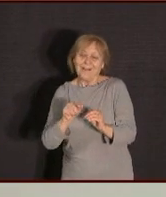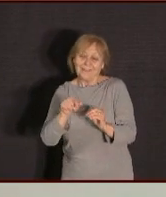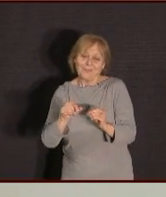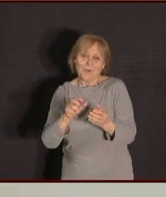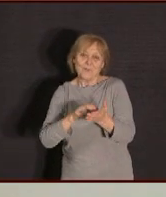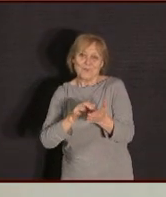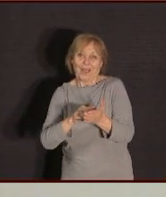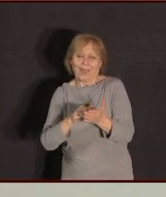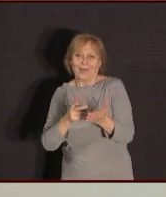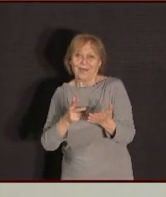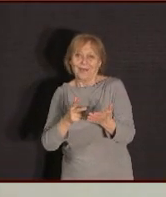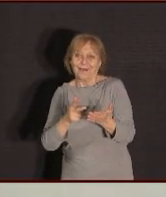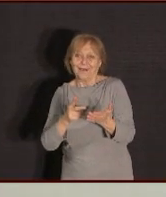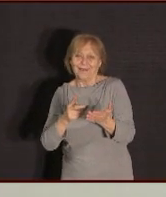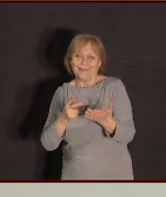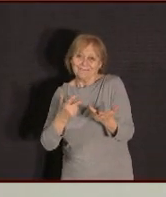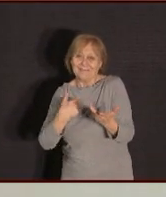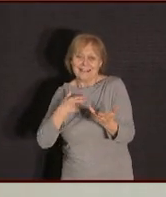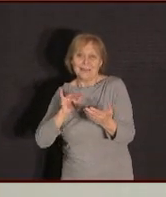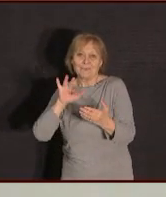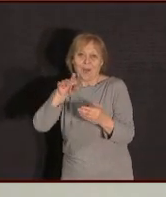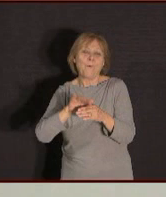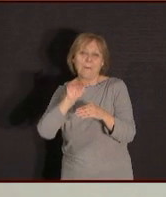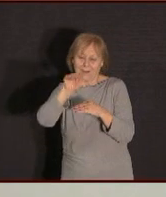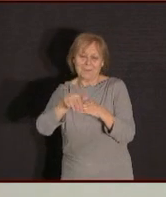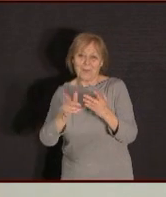malo, v Maribor še ne hodim zaenkrat.